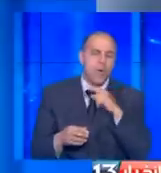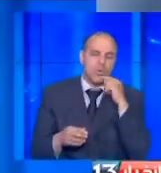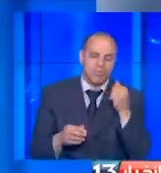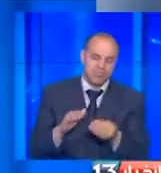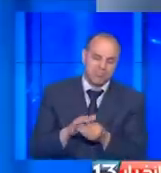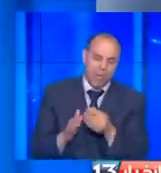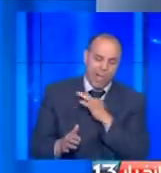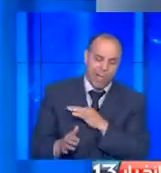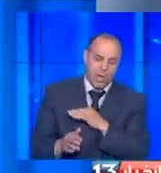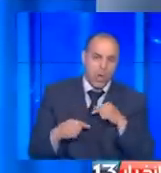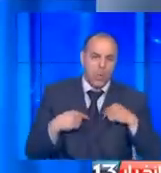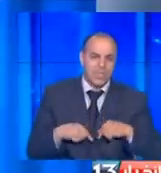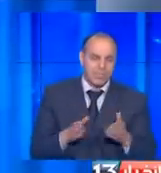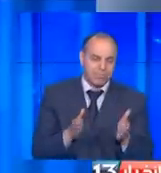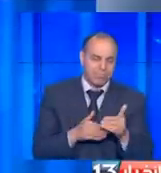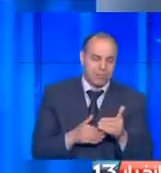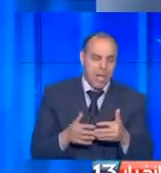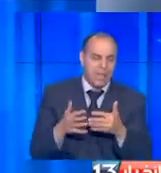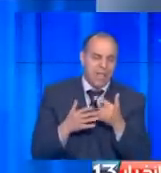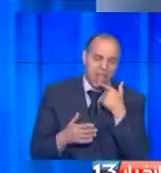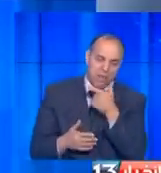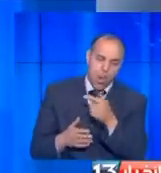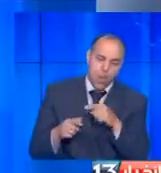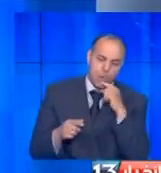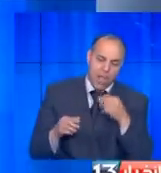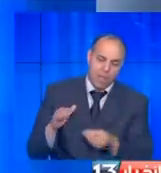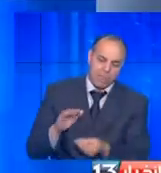على حد قول وزير الخزانة الأمريكي.